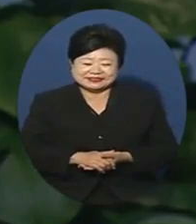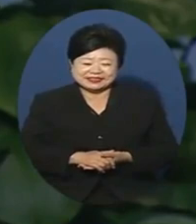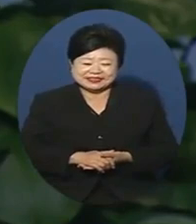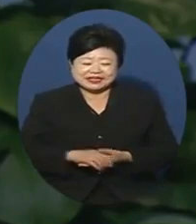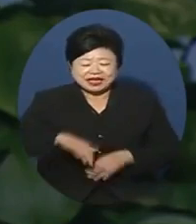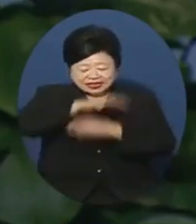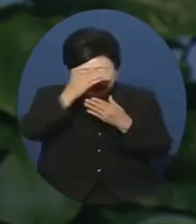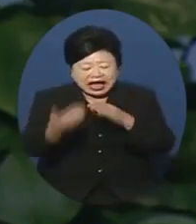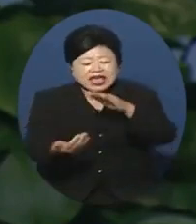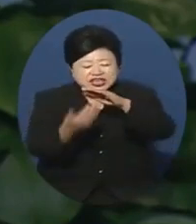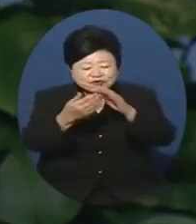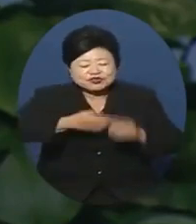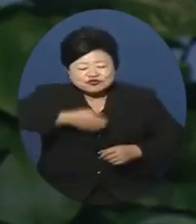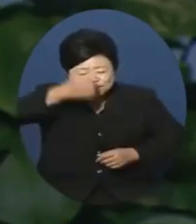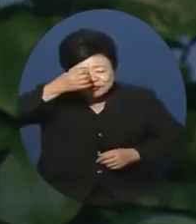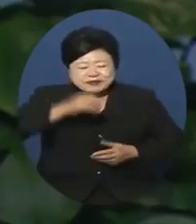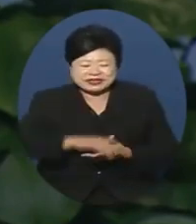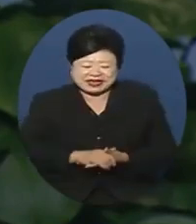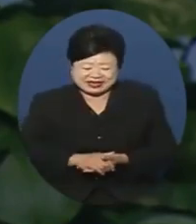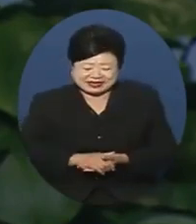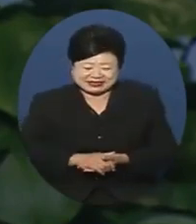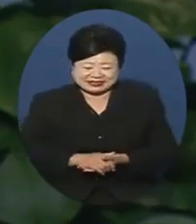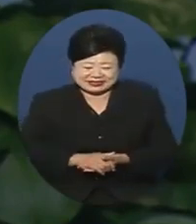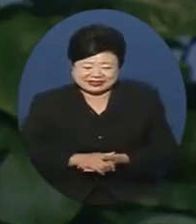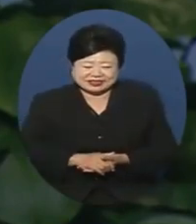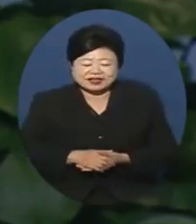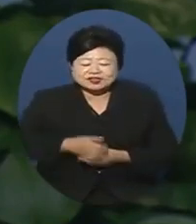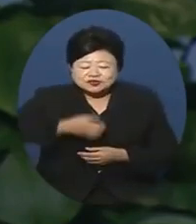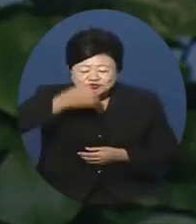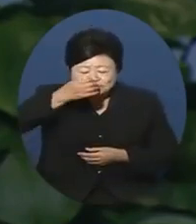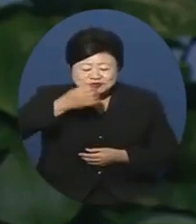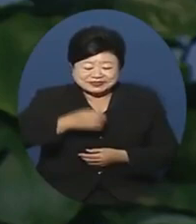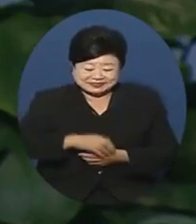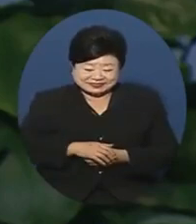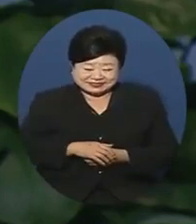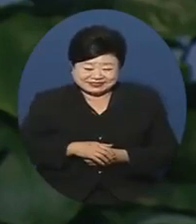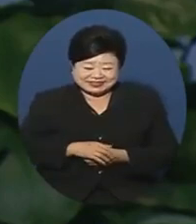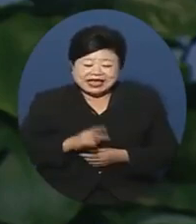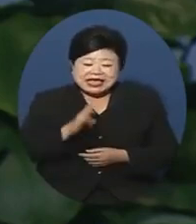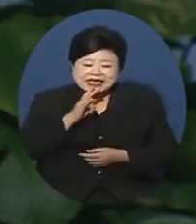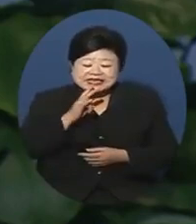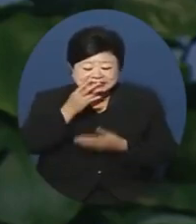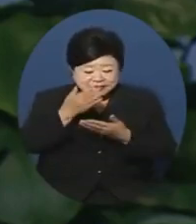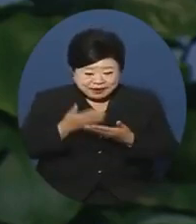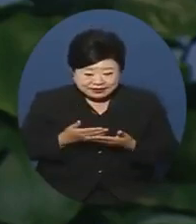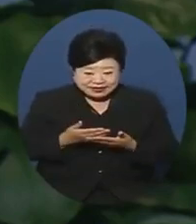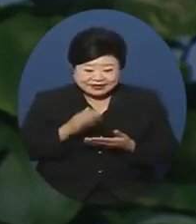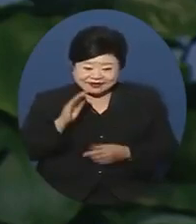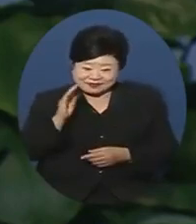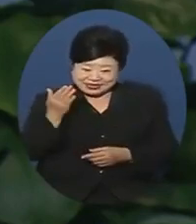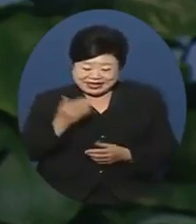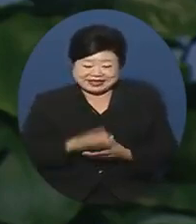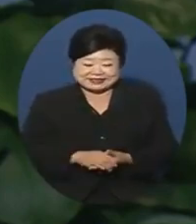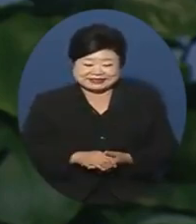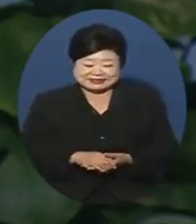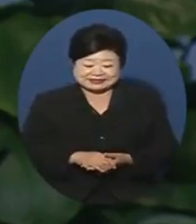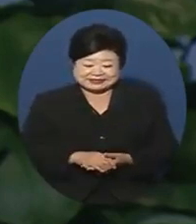다 이루어지는 꿈이 있습니다. 그 꿈으로서 계시를 받는 것 같습니다.